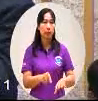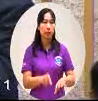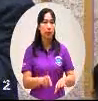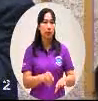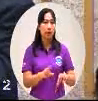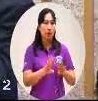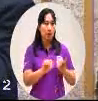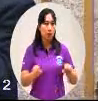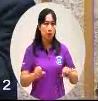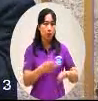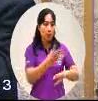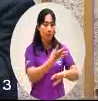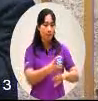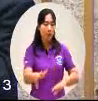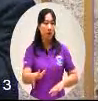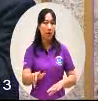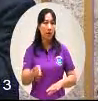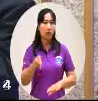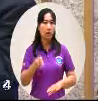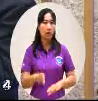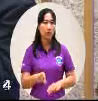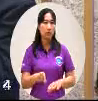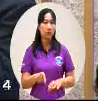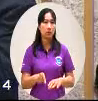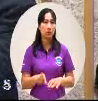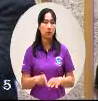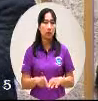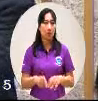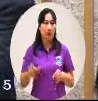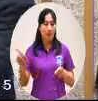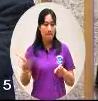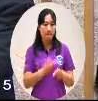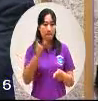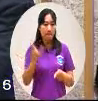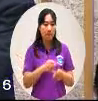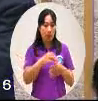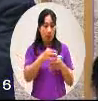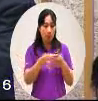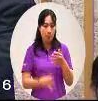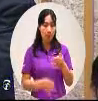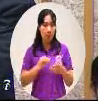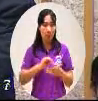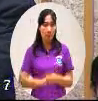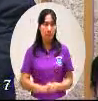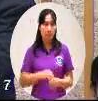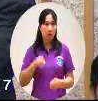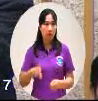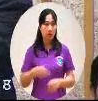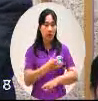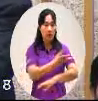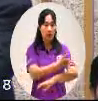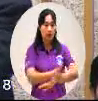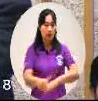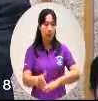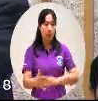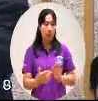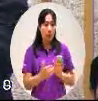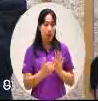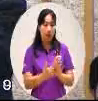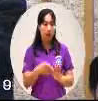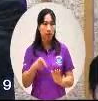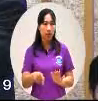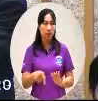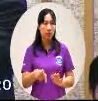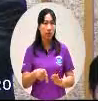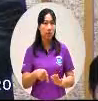的话，大概那时候有一个莫拉克的条例，就是你把这个河防的安全把它弄好以后，但是你在疏浚的时候，你就